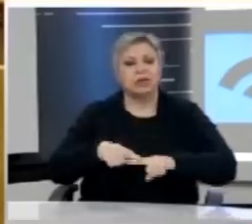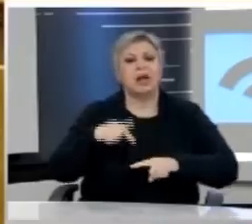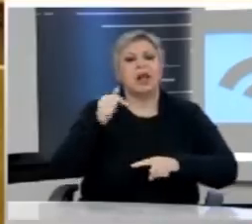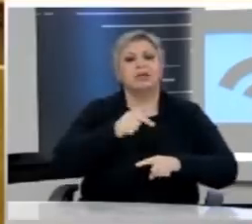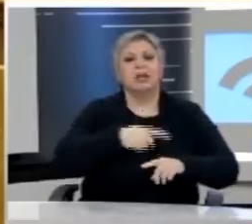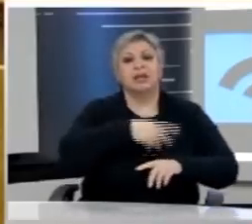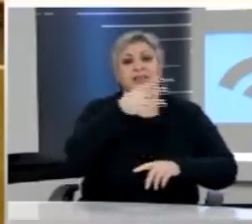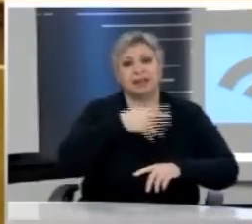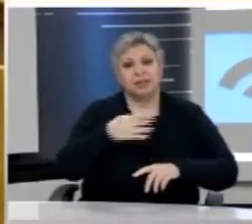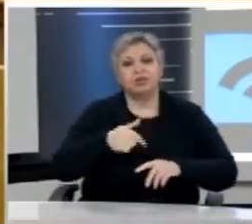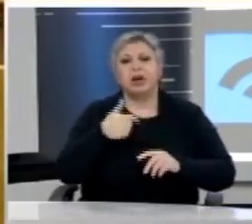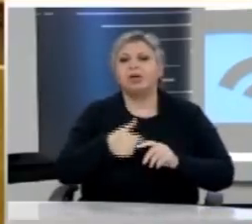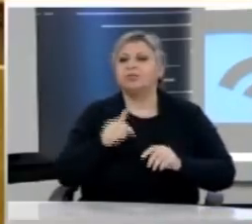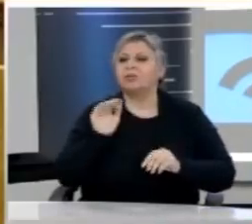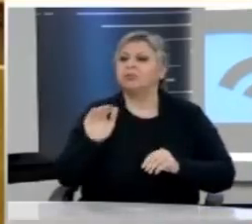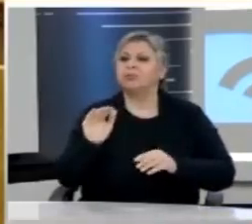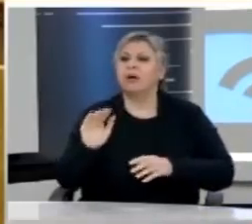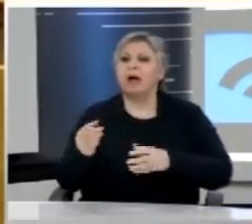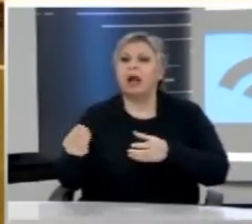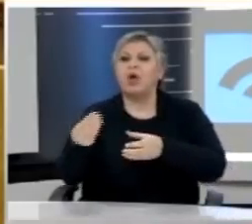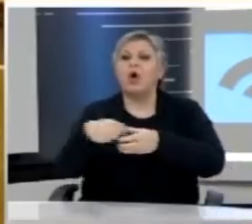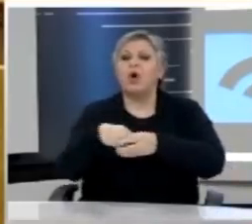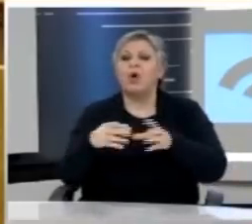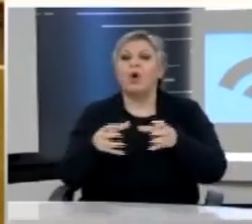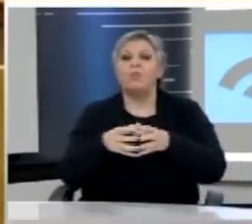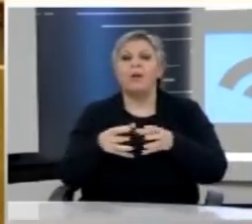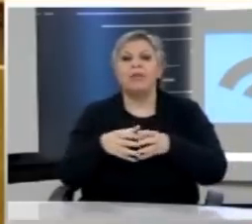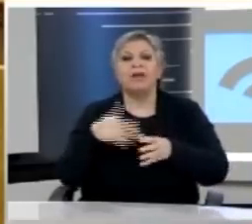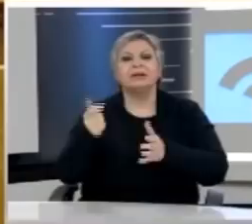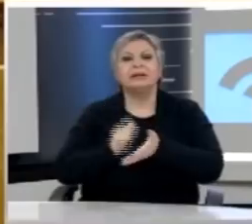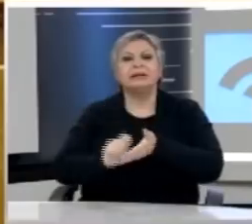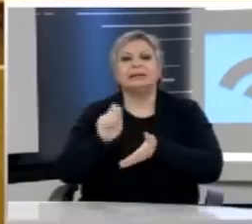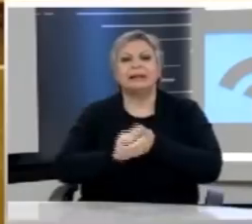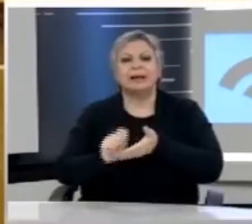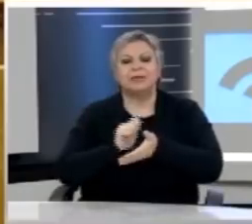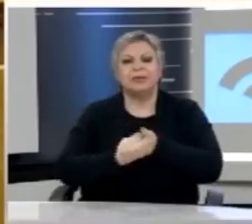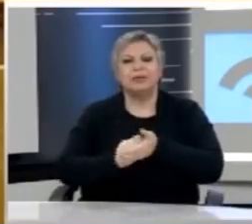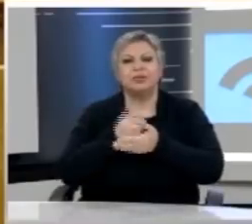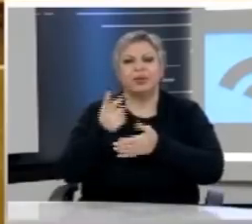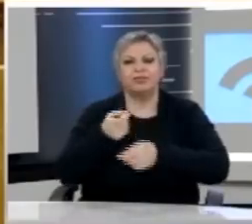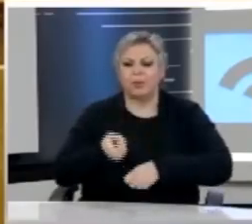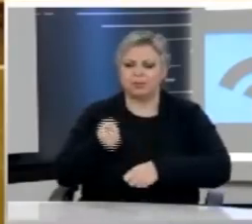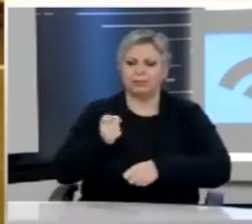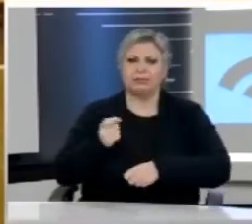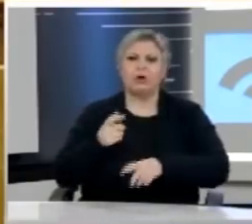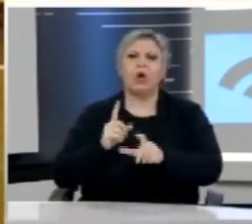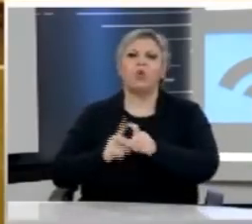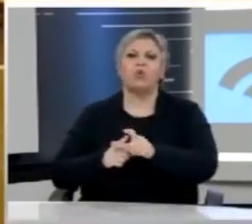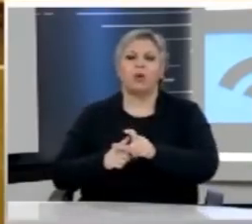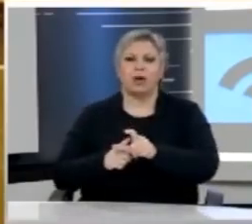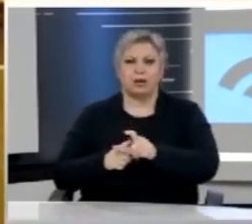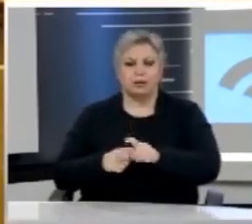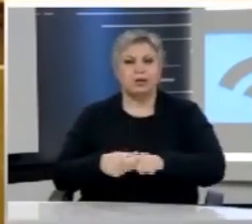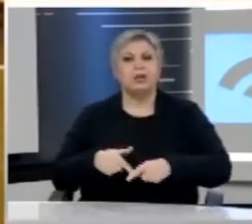αντικομμουνιστές συγγραφείς, πιάνουν τόπο τελικά, κύριε Τσίπρα. Απευθυνόμαστε κυρίως στον ελληνικό λαό όμως,